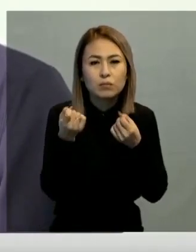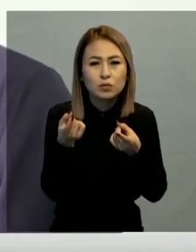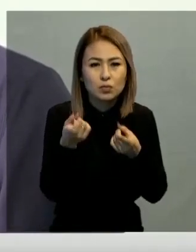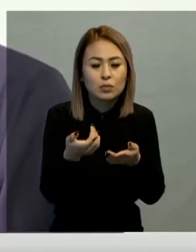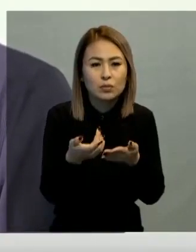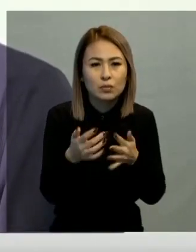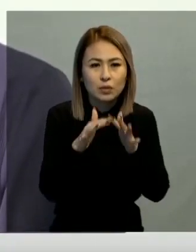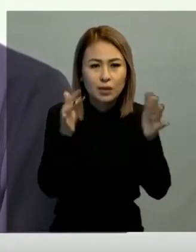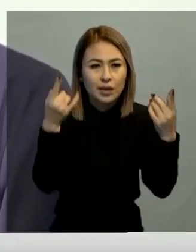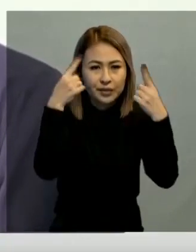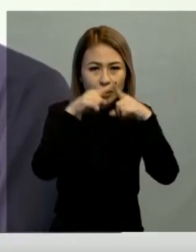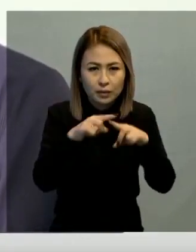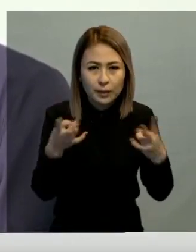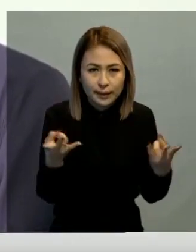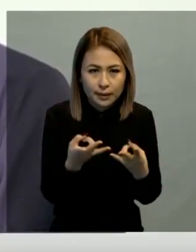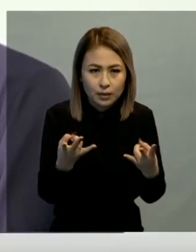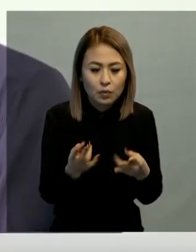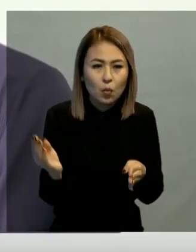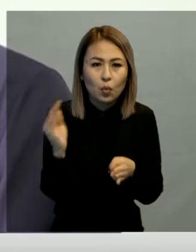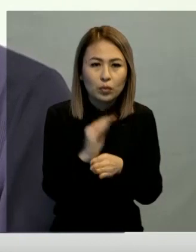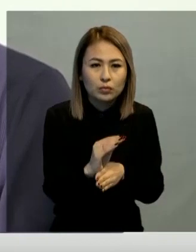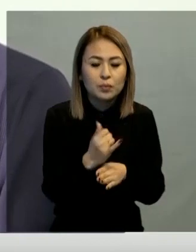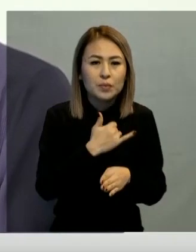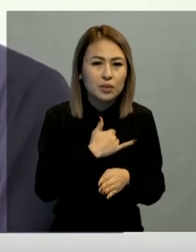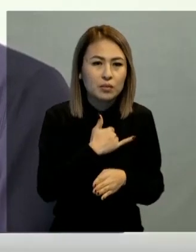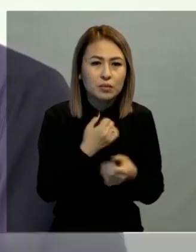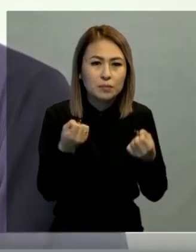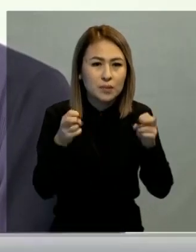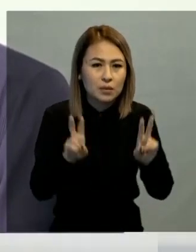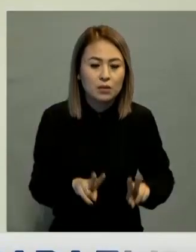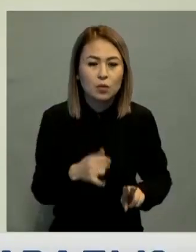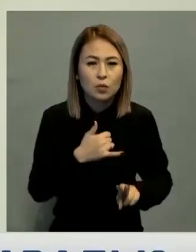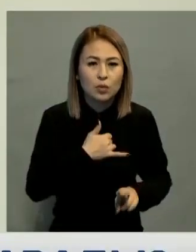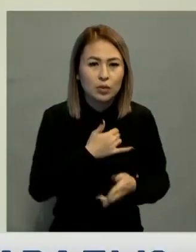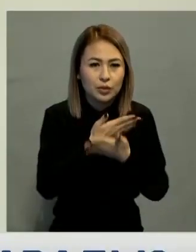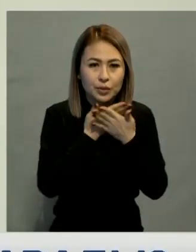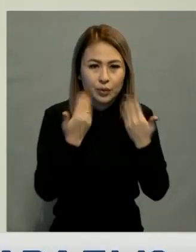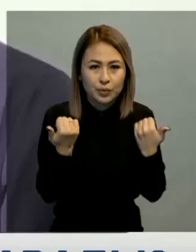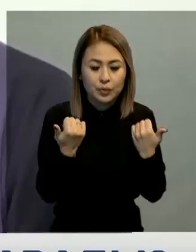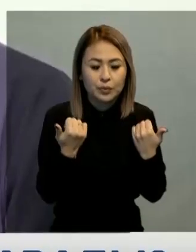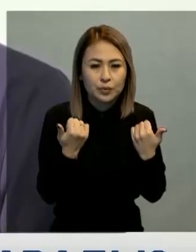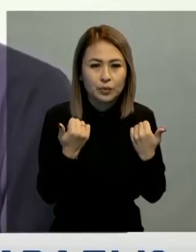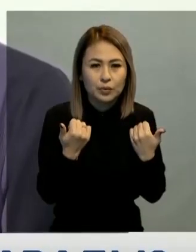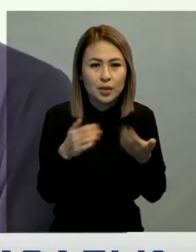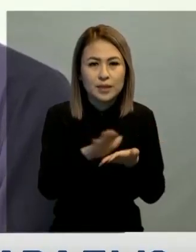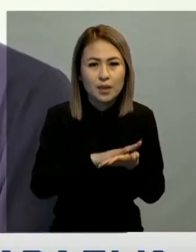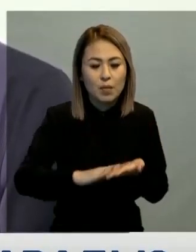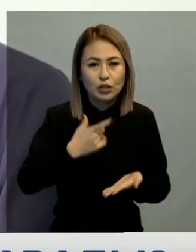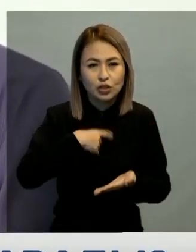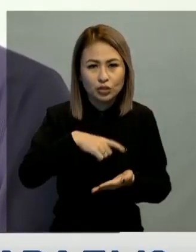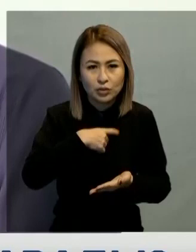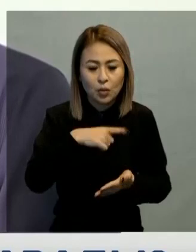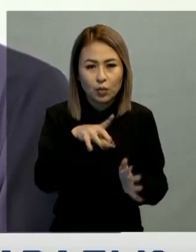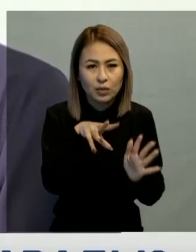бұған техника шығару керек. Оған арналған біздің қызметімізде қазір оған дайын тұрған техника да жоқ. Саначейскованың оның